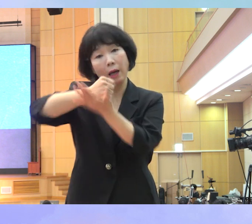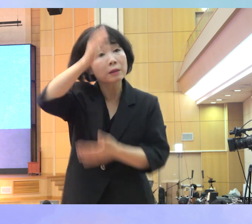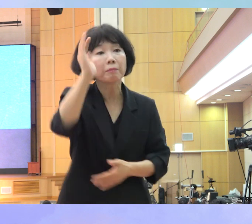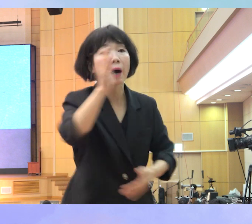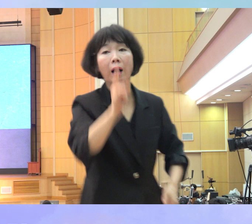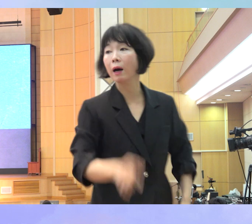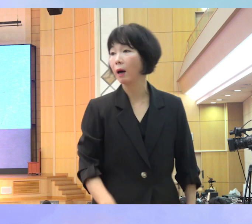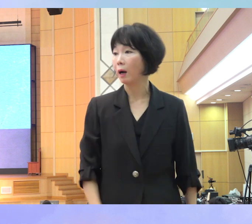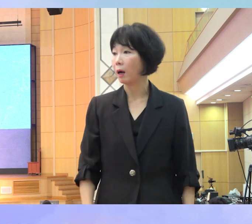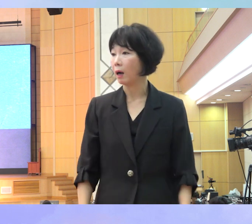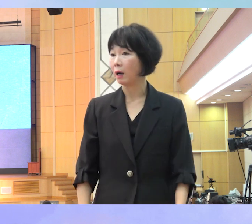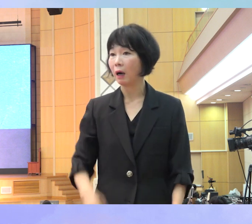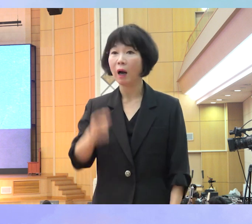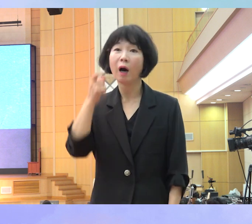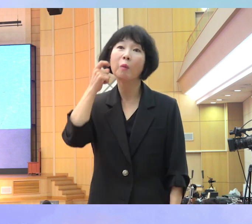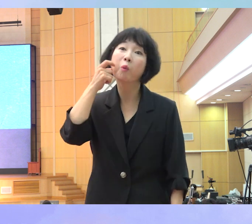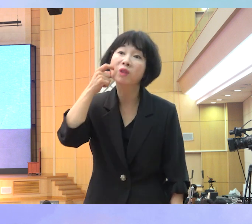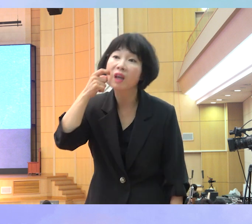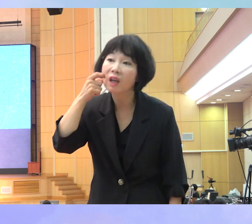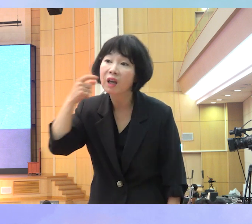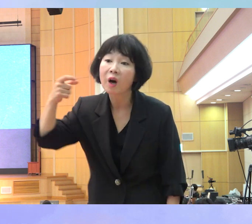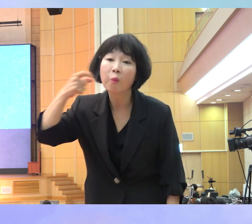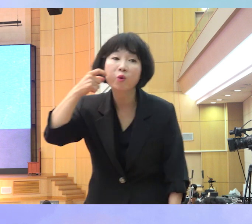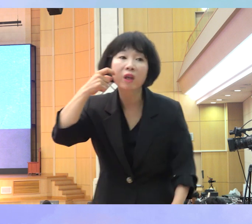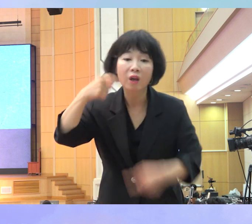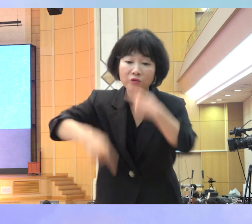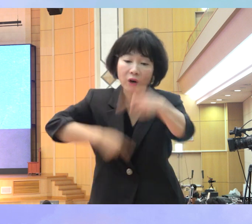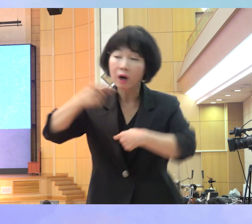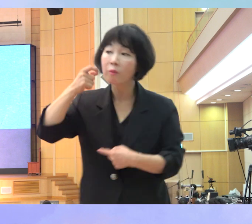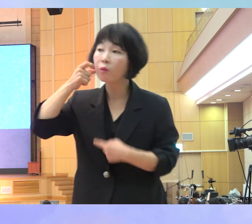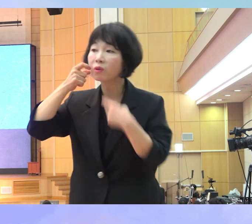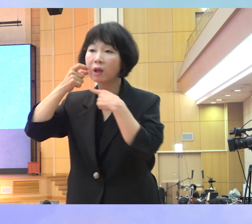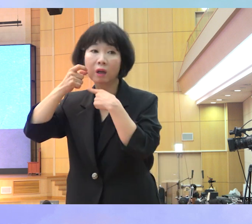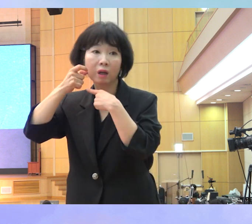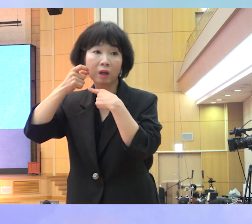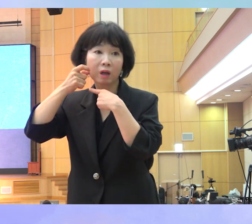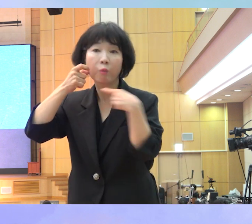이스라엘 정탐꾼처럼 못한다고, 할 수 없다고, 메뚜기 같다고.